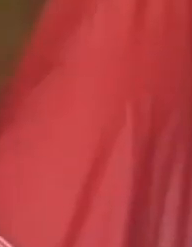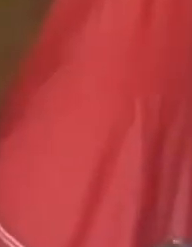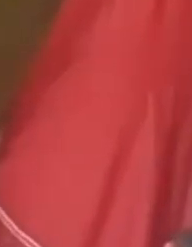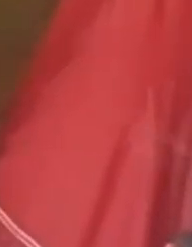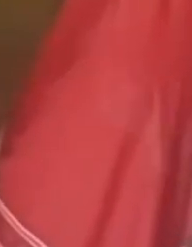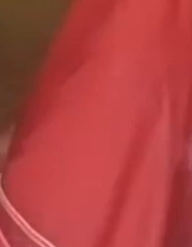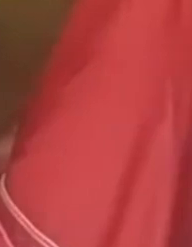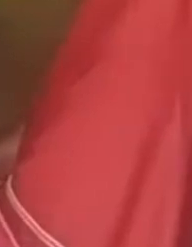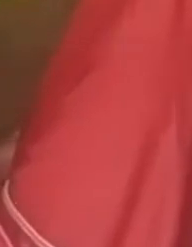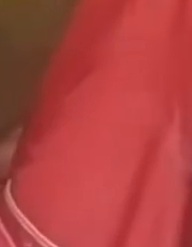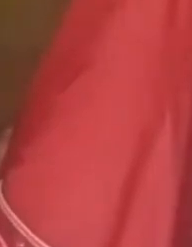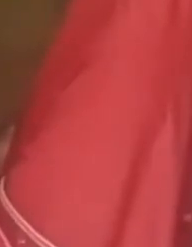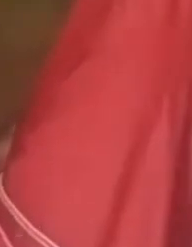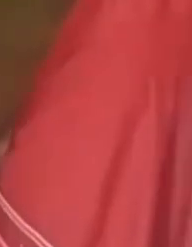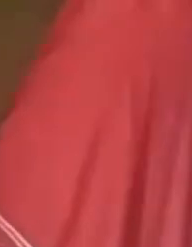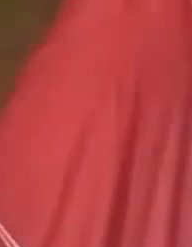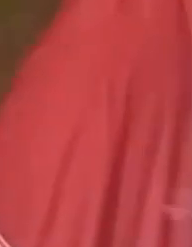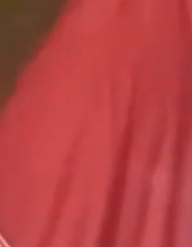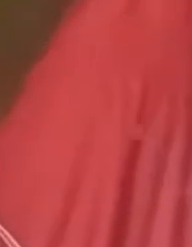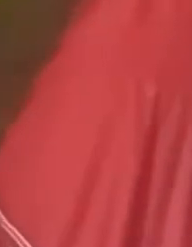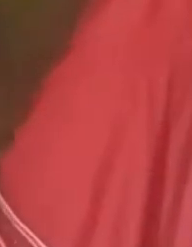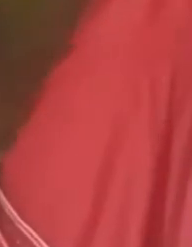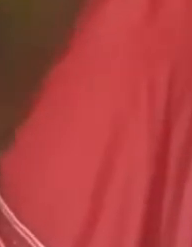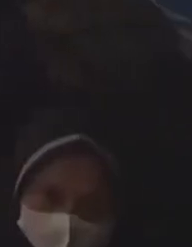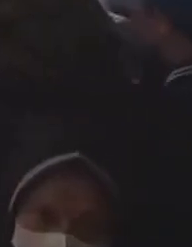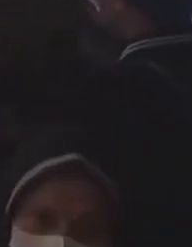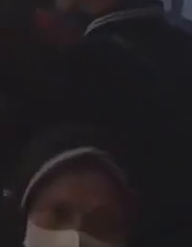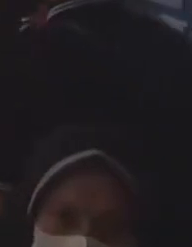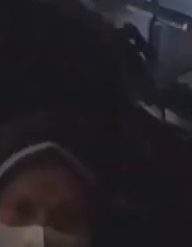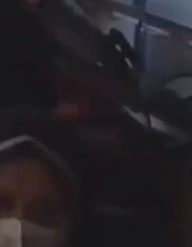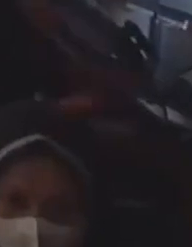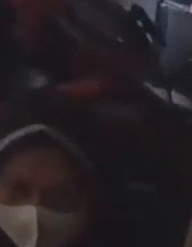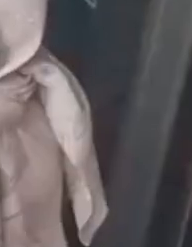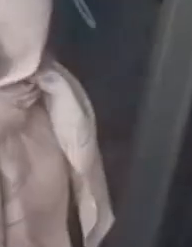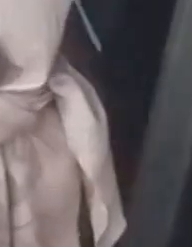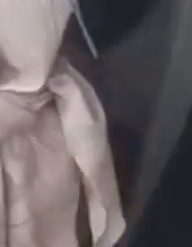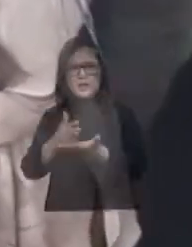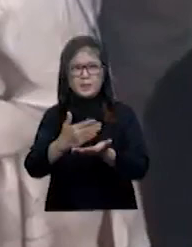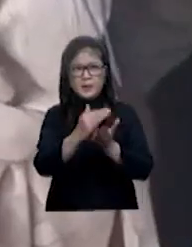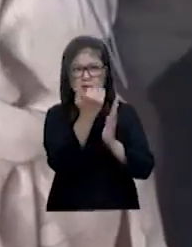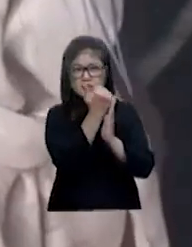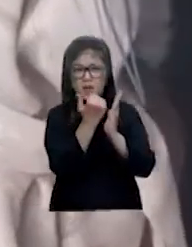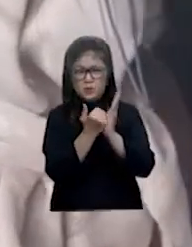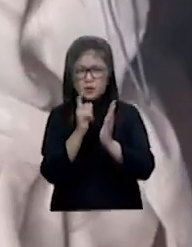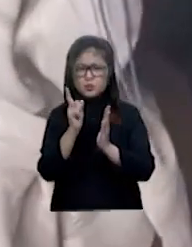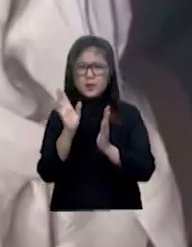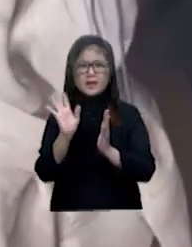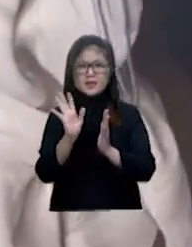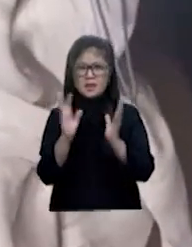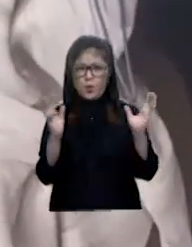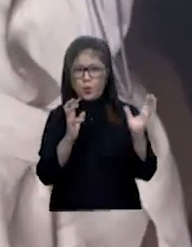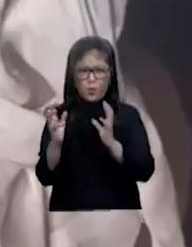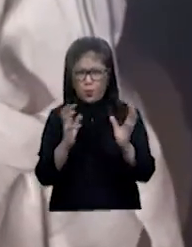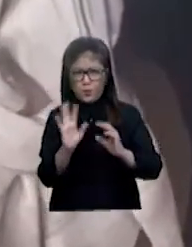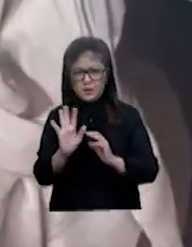pemerintah di kantor desa wargarela antre berdesakan meski telah dibagi jadwal pembagian agar tidak ricuh jumlah